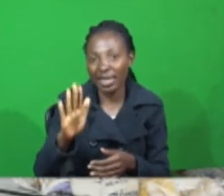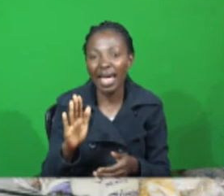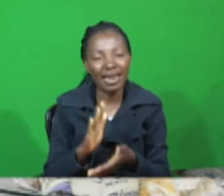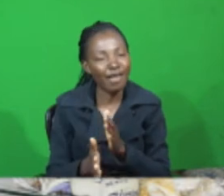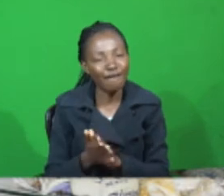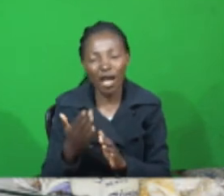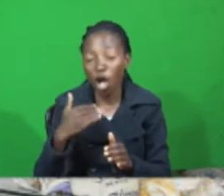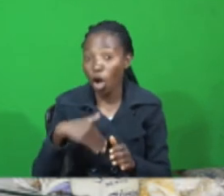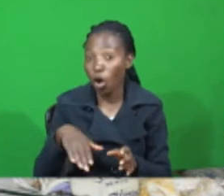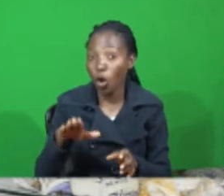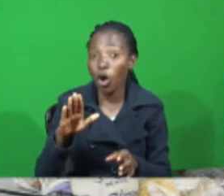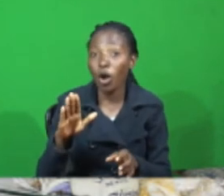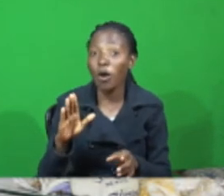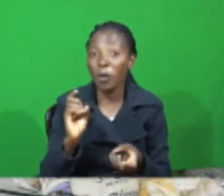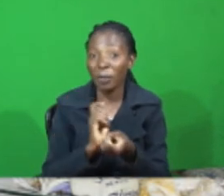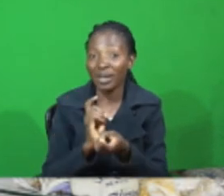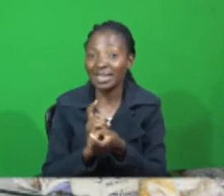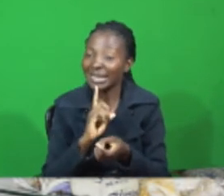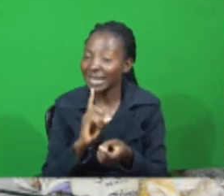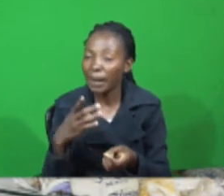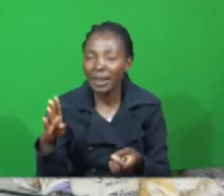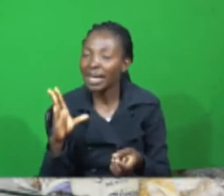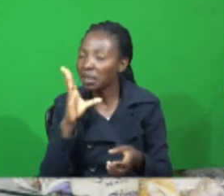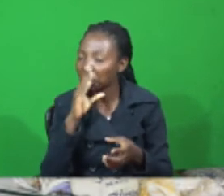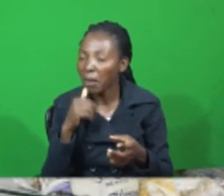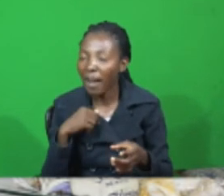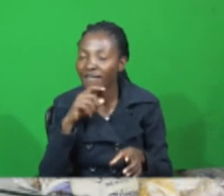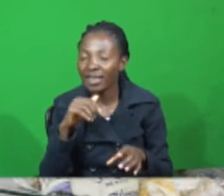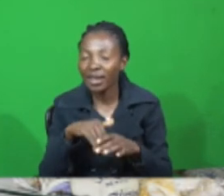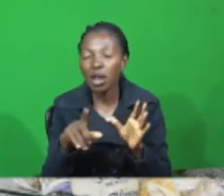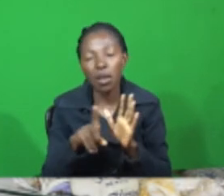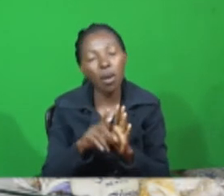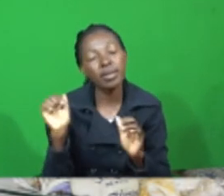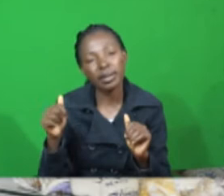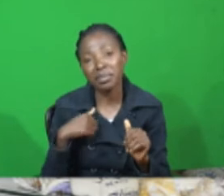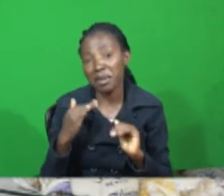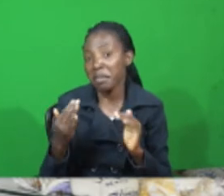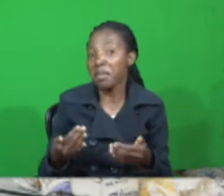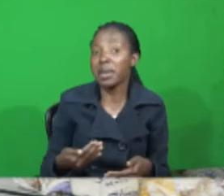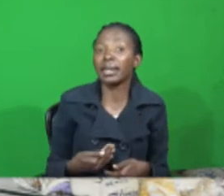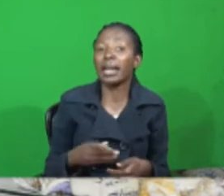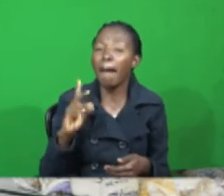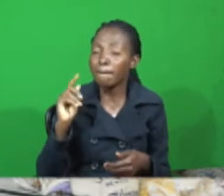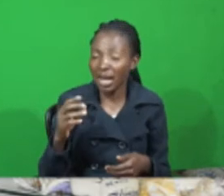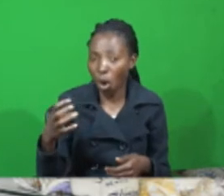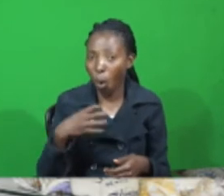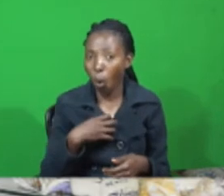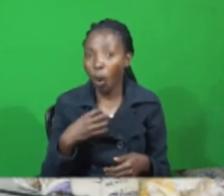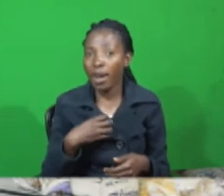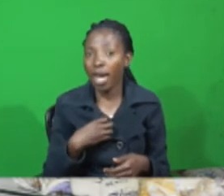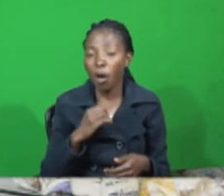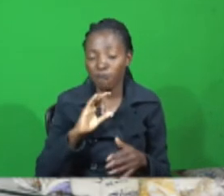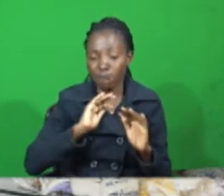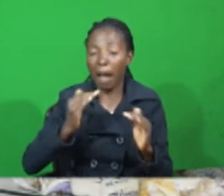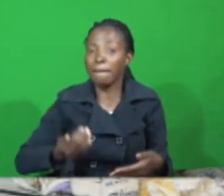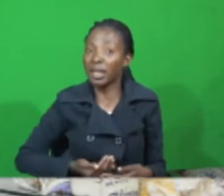padare. Ndobva ati ndokumbira kuti endai munondudzira tezvara vangu. Kuti zveshuwa ndine pamiri. Asi muridzwe pamiri apa.